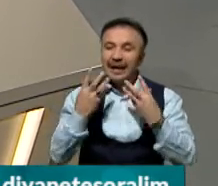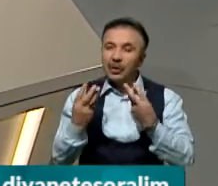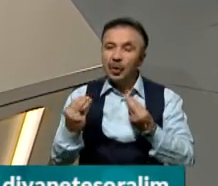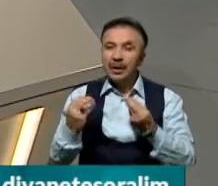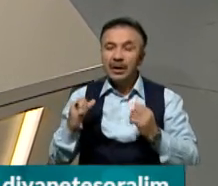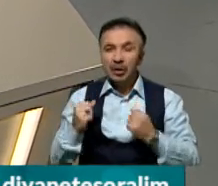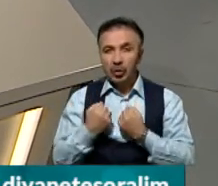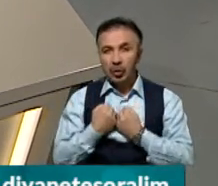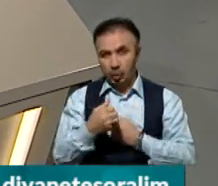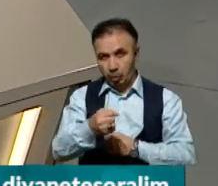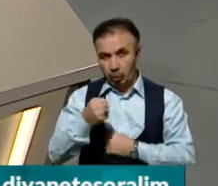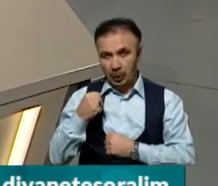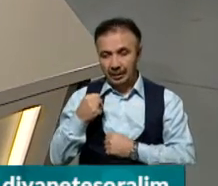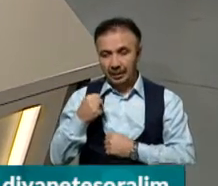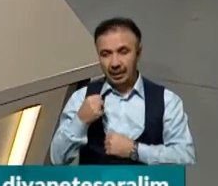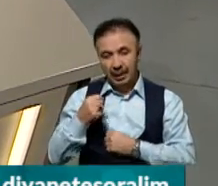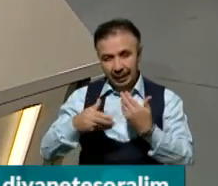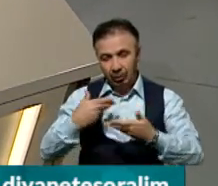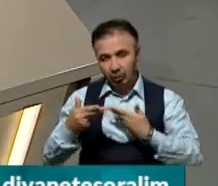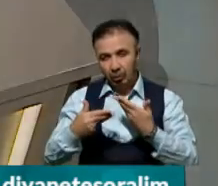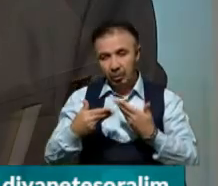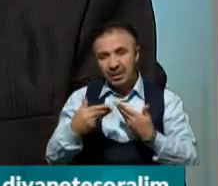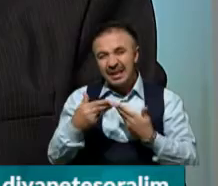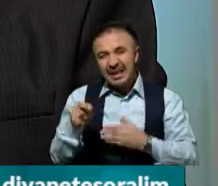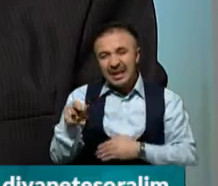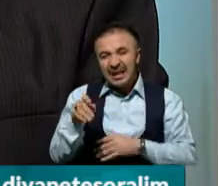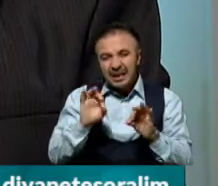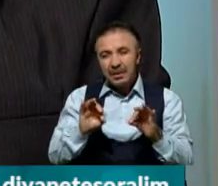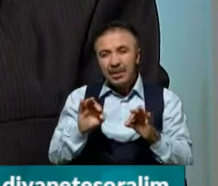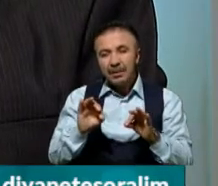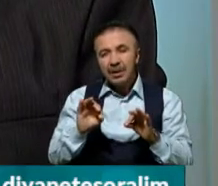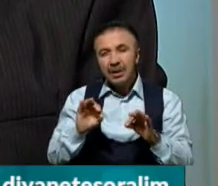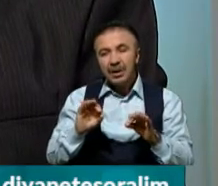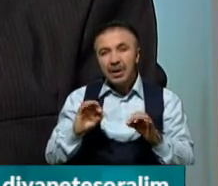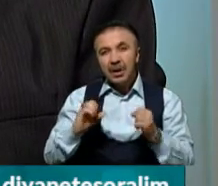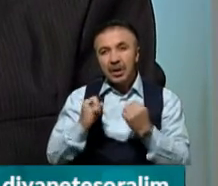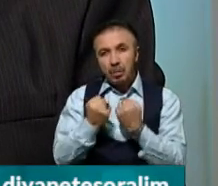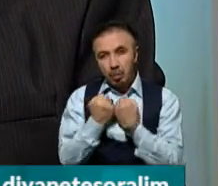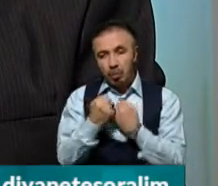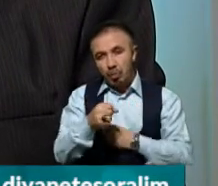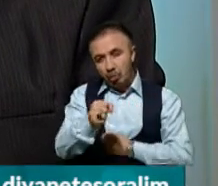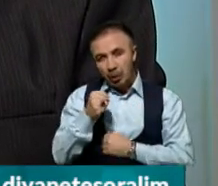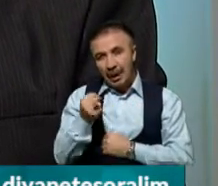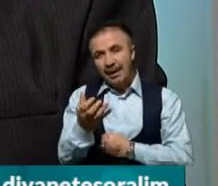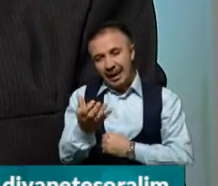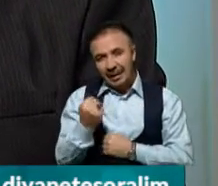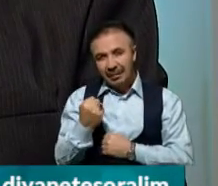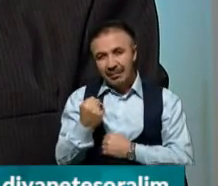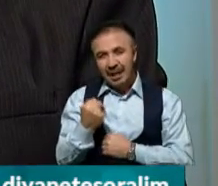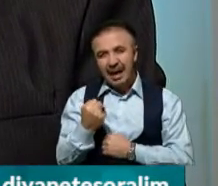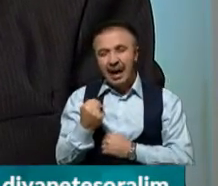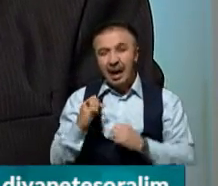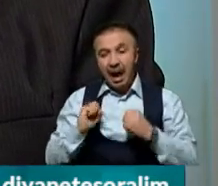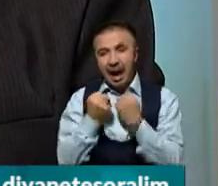Şimdi siz bir buzdolabı alacaksınız veya diyelim ki Erzurum'un Hasan Kalesi'nde bir kardeşimiz